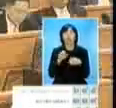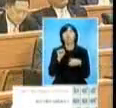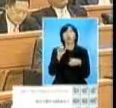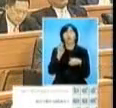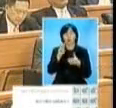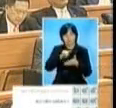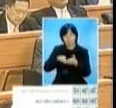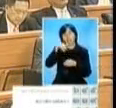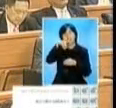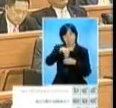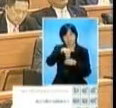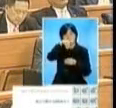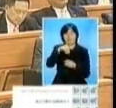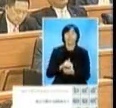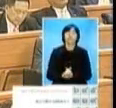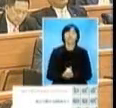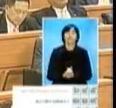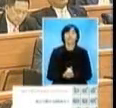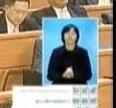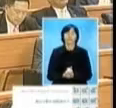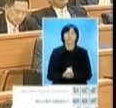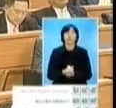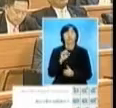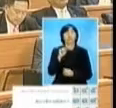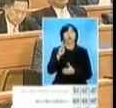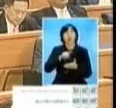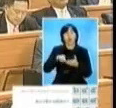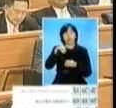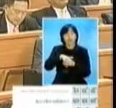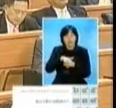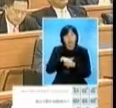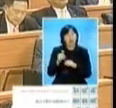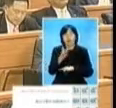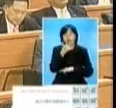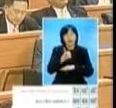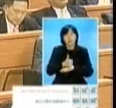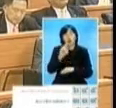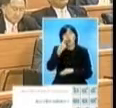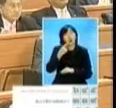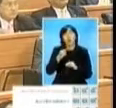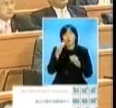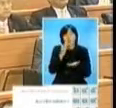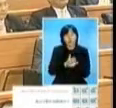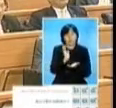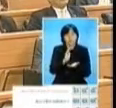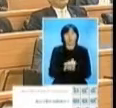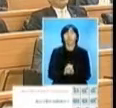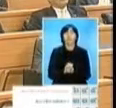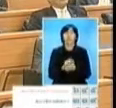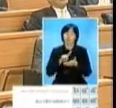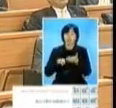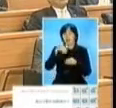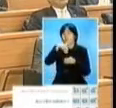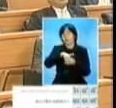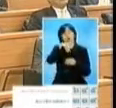ก้กฎหมายมาตรานี ้ มันเป็นการขัดกันของผลประโยชน์หรือเปล่าแต่ว่ามันเป็นการแก้แค่แก้กฎหมายเพื่อตัวเองเนี่ยชัดเจนอยู่แ